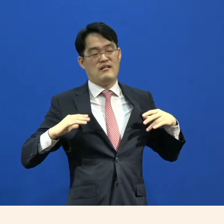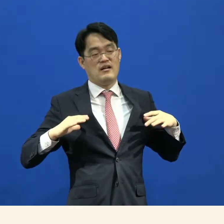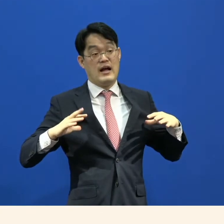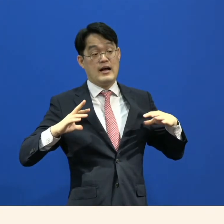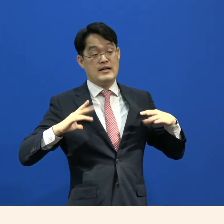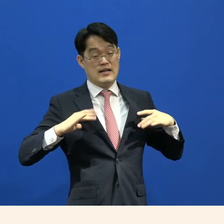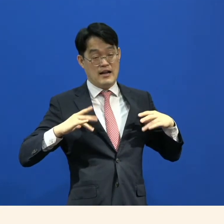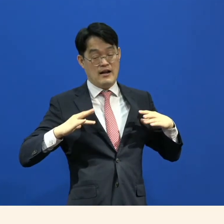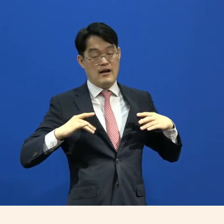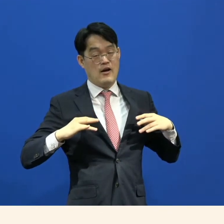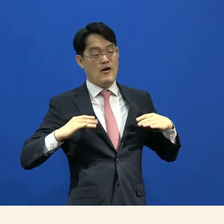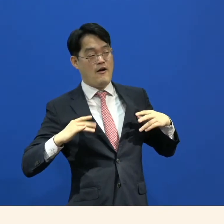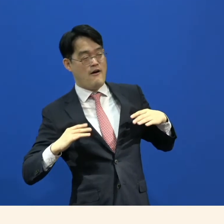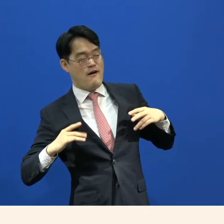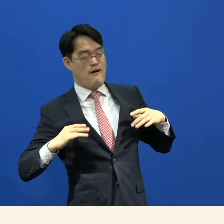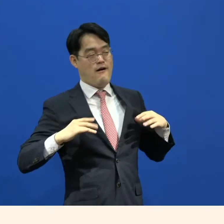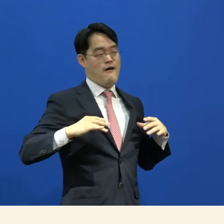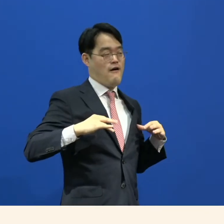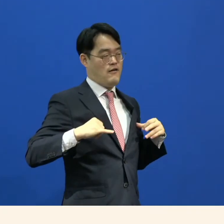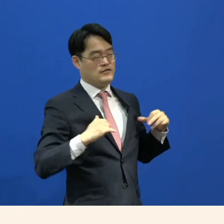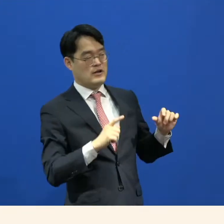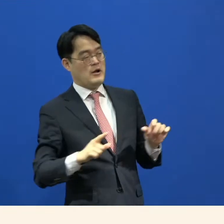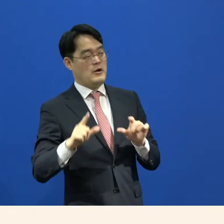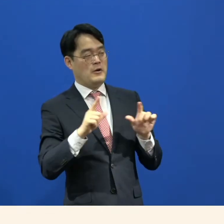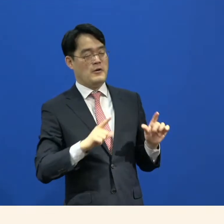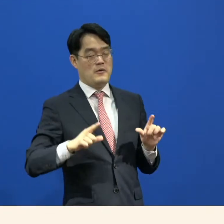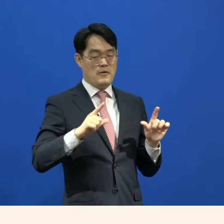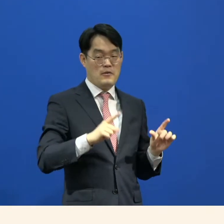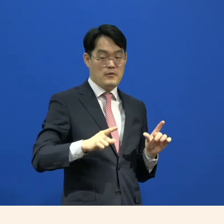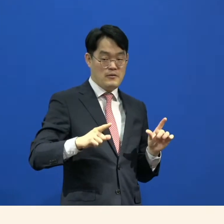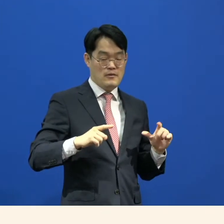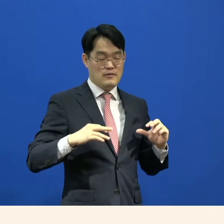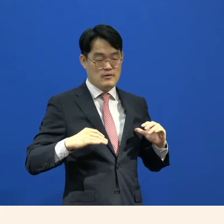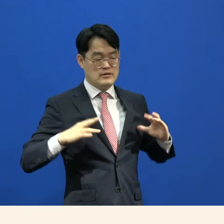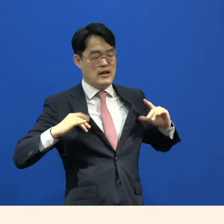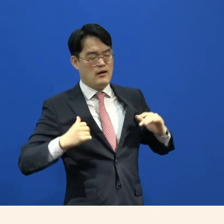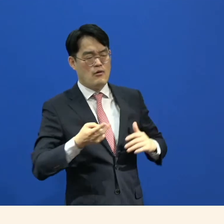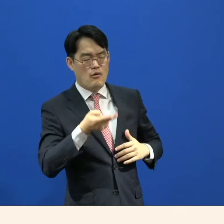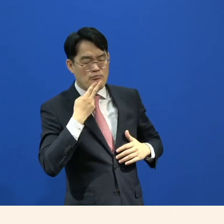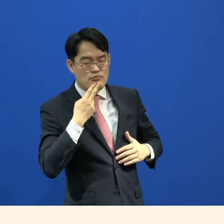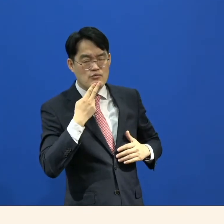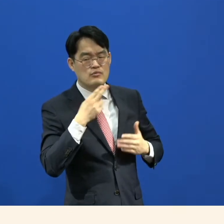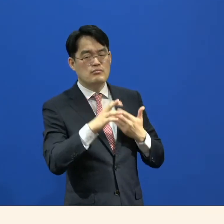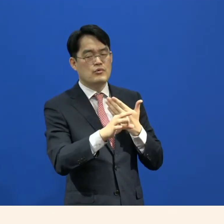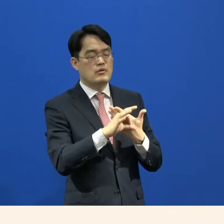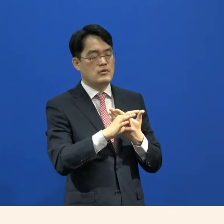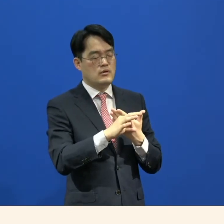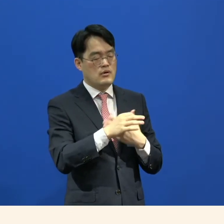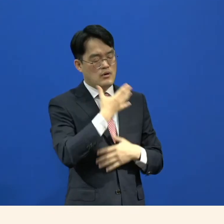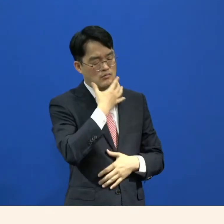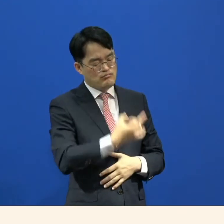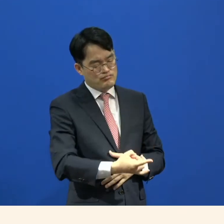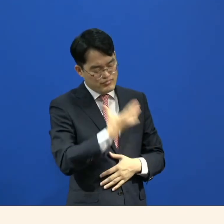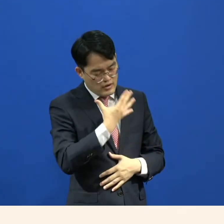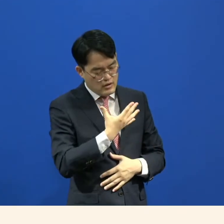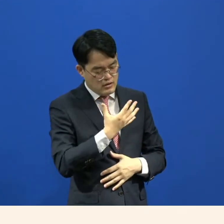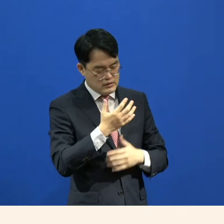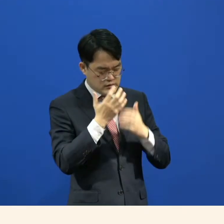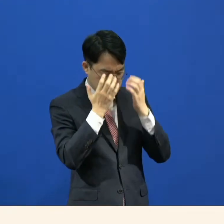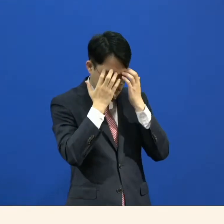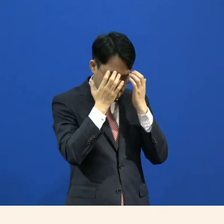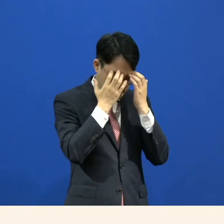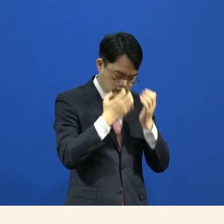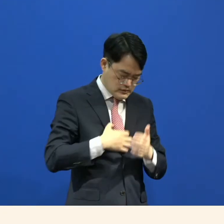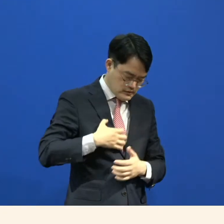있어야 사는 맛이 나는 거예요. 자랑거리가 없으면 불행한 거예요. 고통하는 거예요. 말세에 고통하는